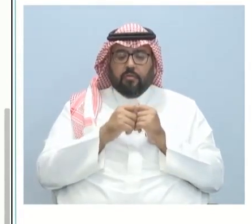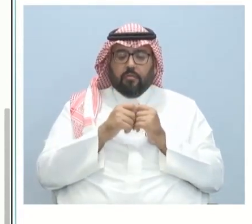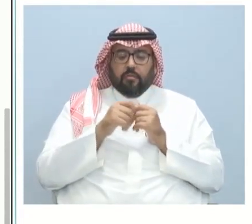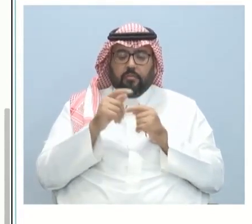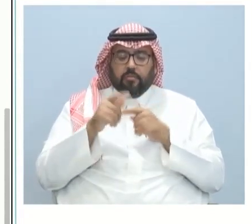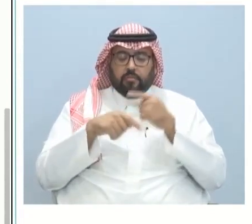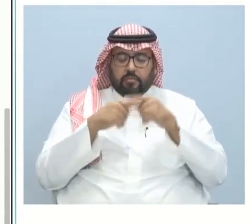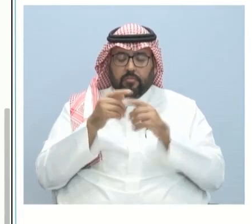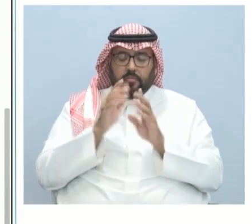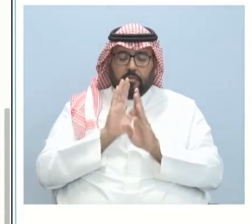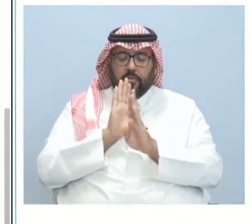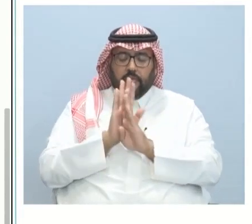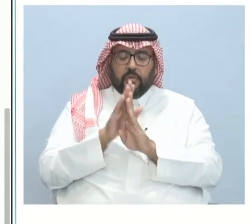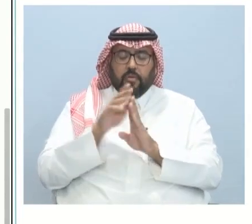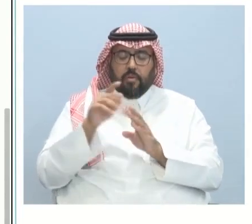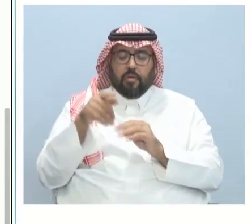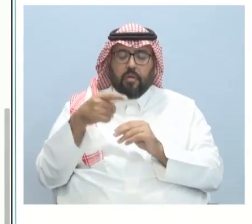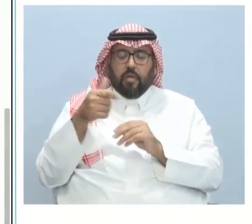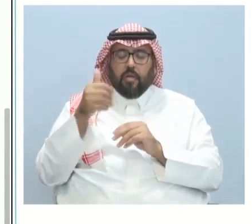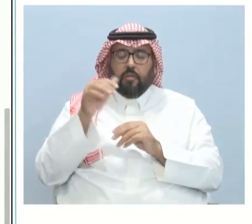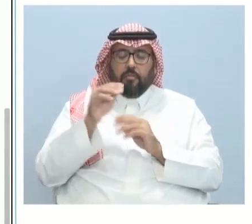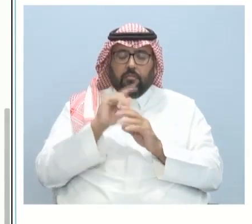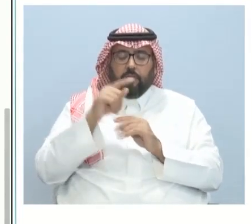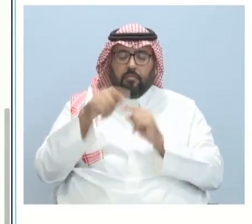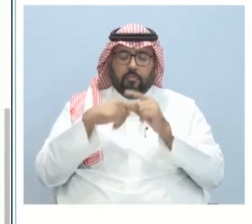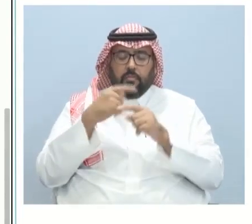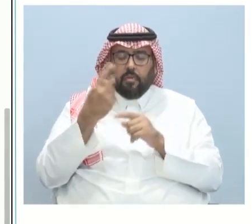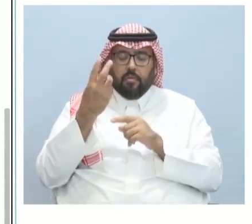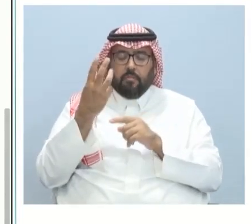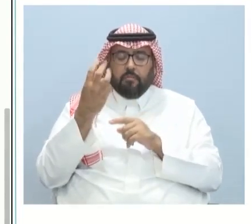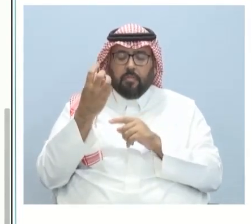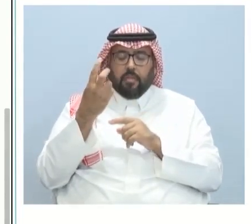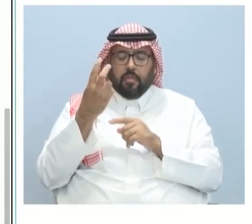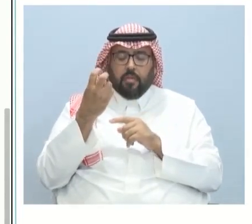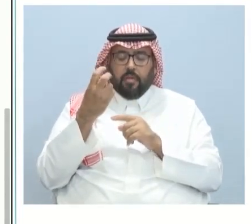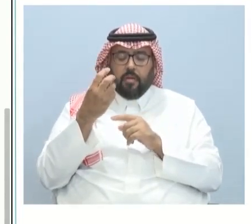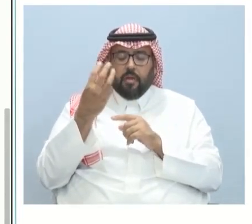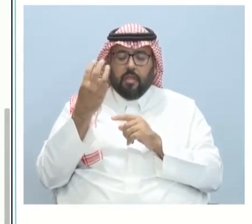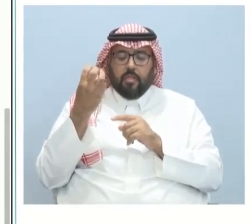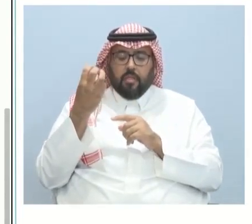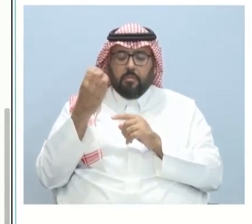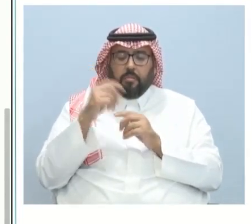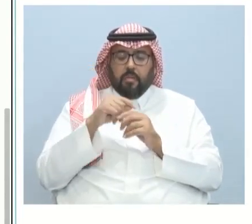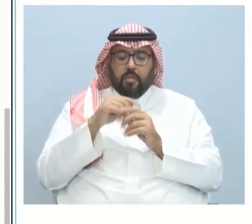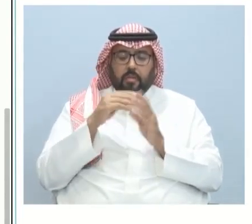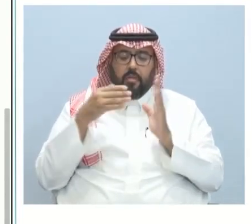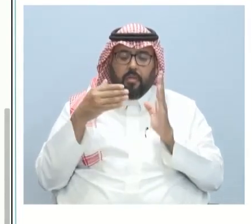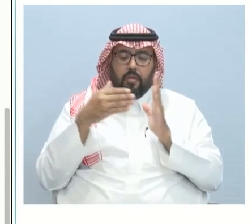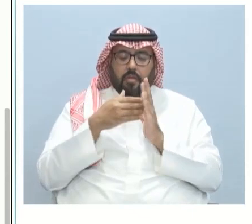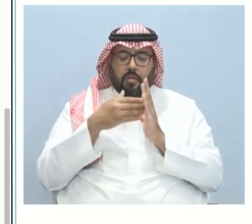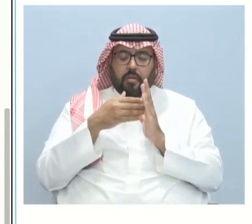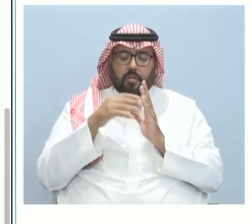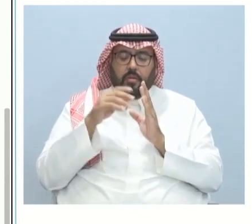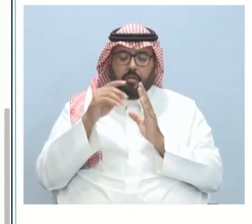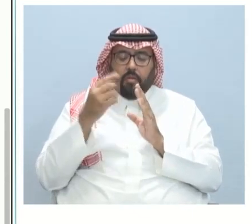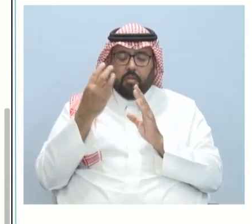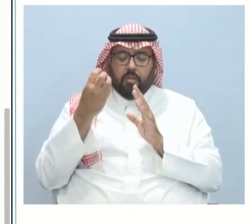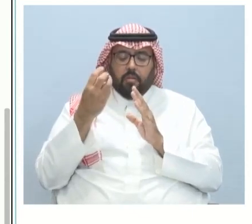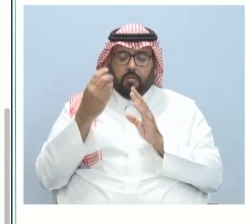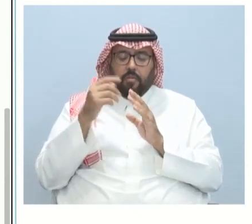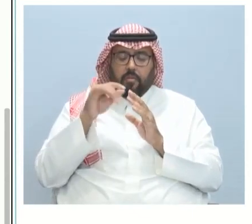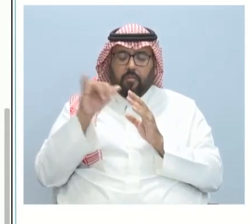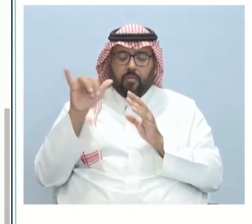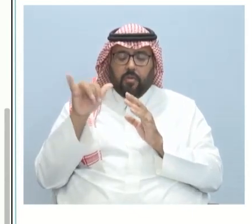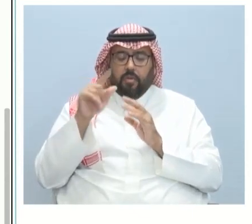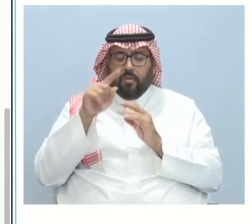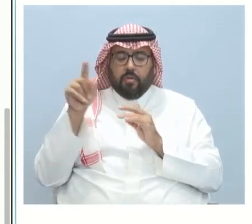الى الامام ونقوم بتغيير العدد من 200 الى 300 ليصل الى النقطه 300 واي بعد